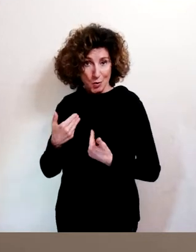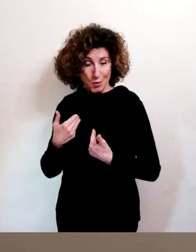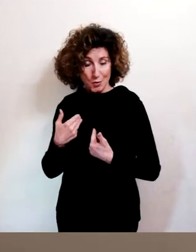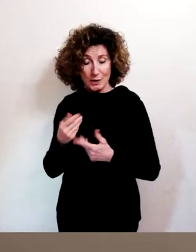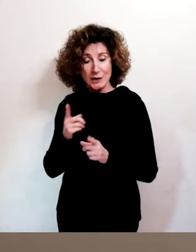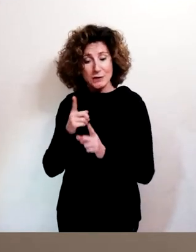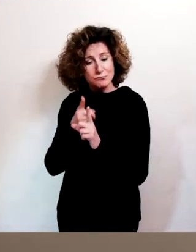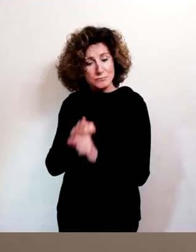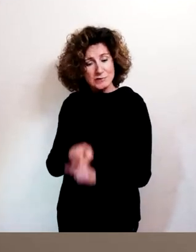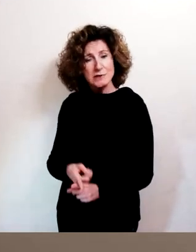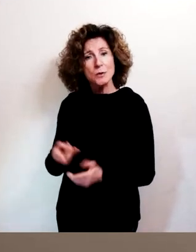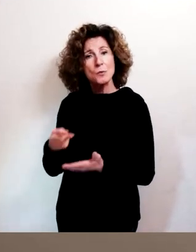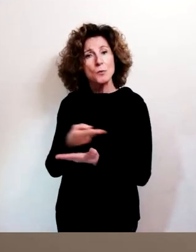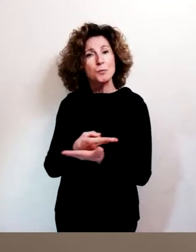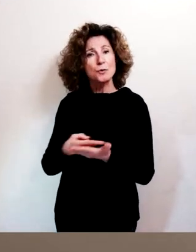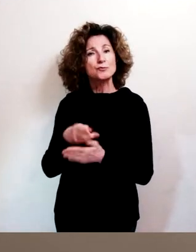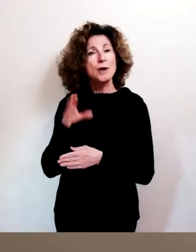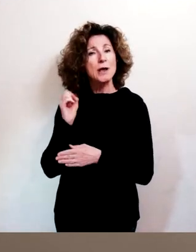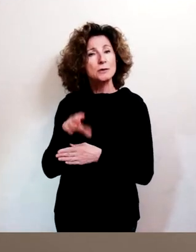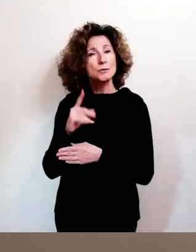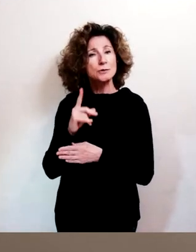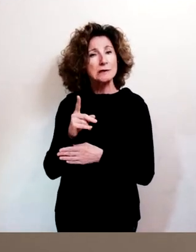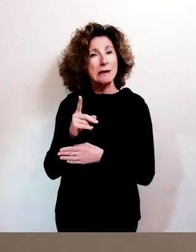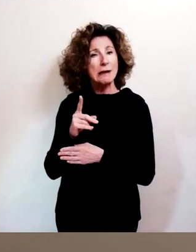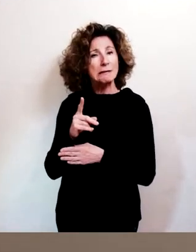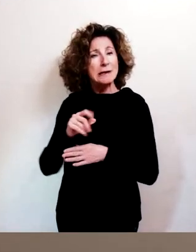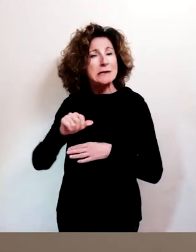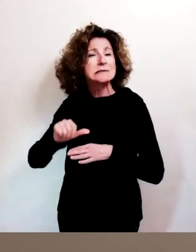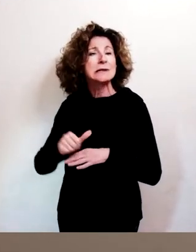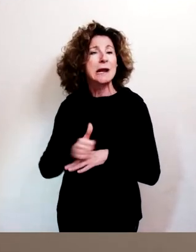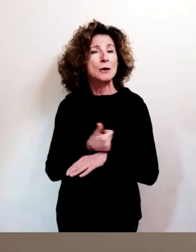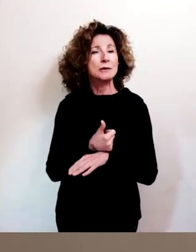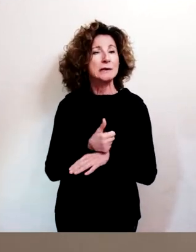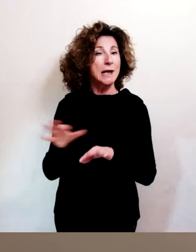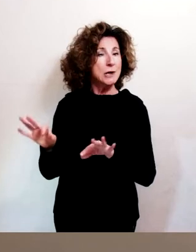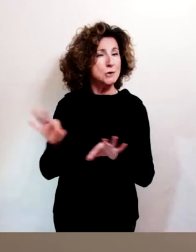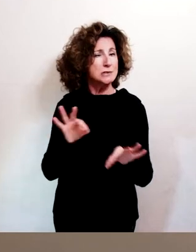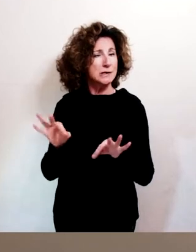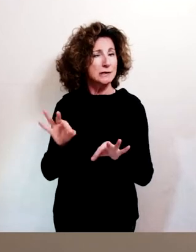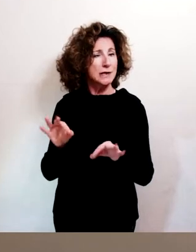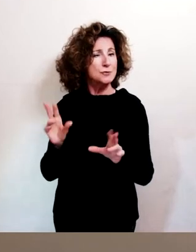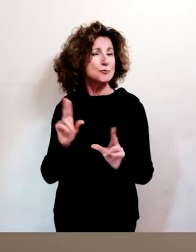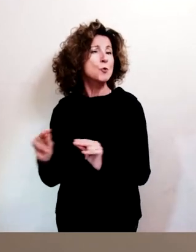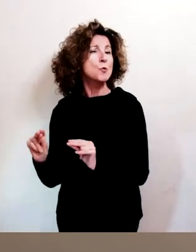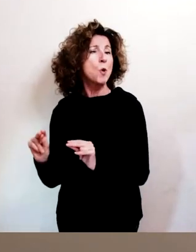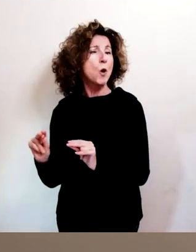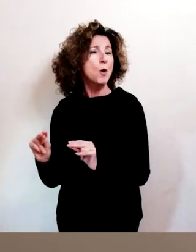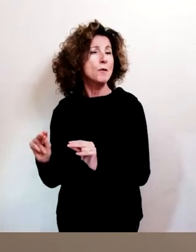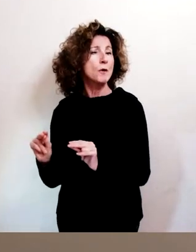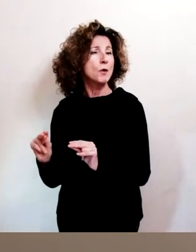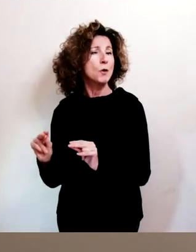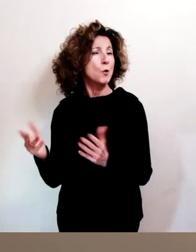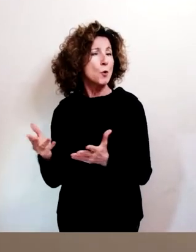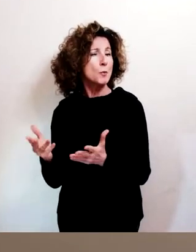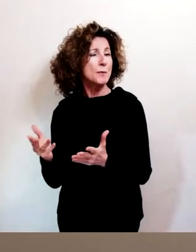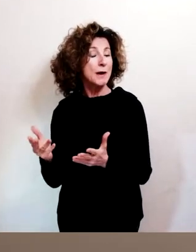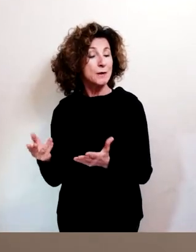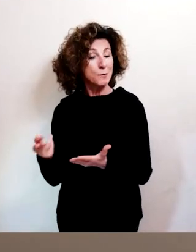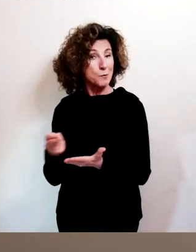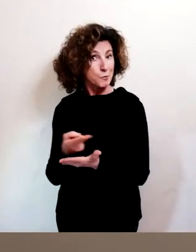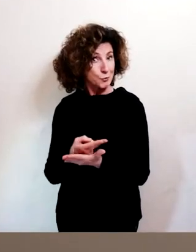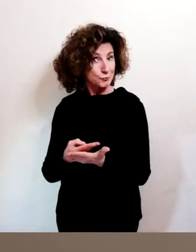un progetto didattico assolutamente strategico straordinario innovativo perché progetto che si fonda